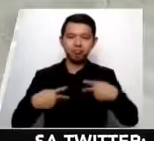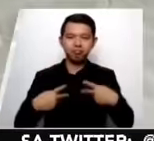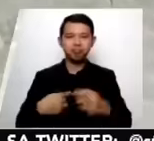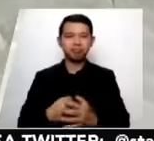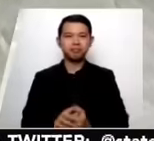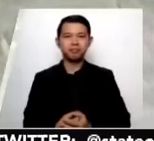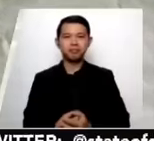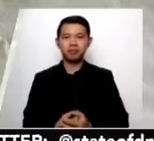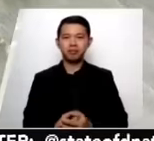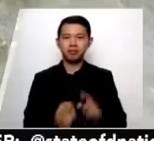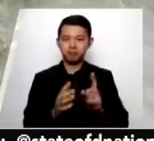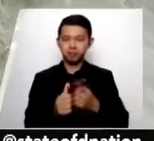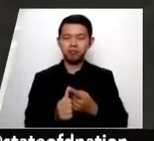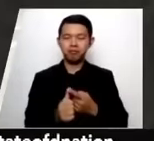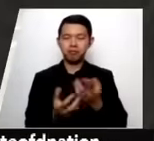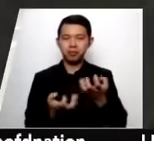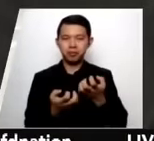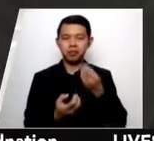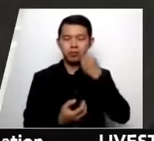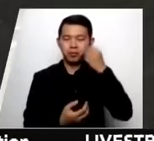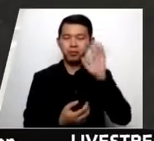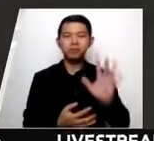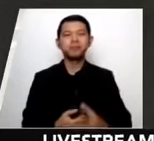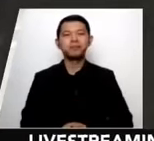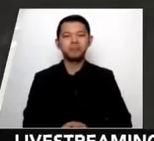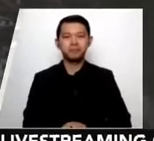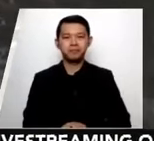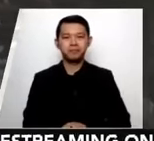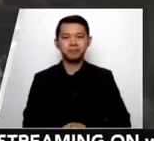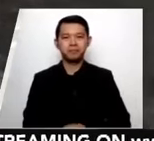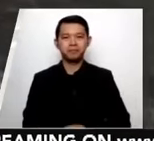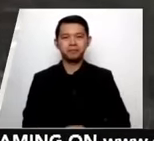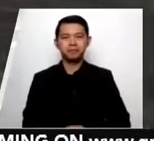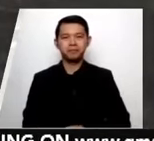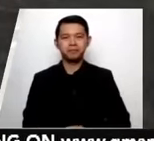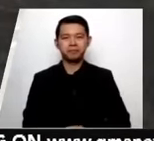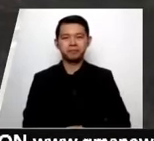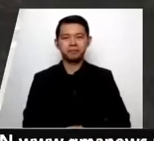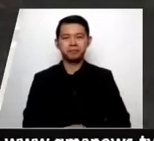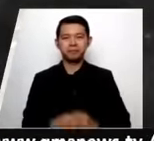Oscar Oida, nagpapalita para sa GMA Integrated News.